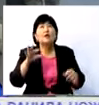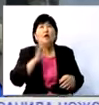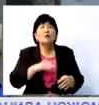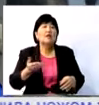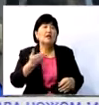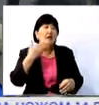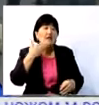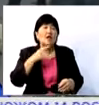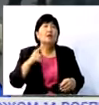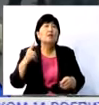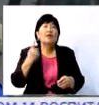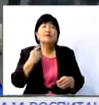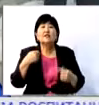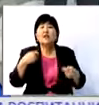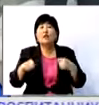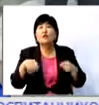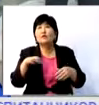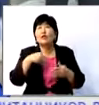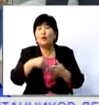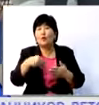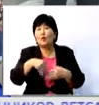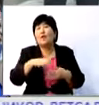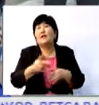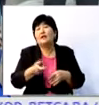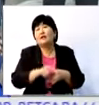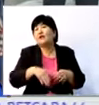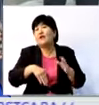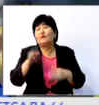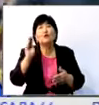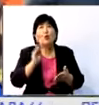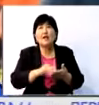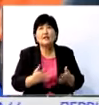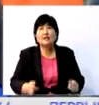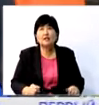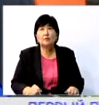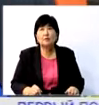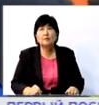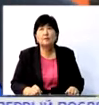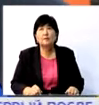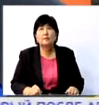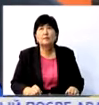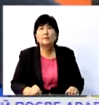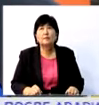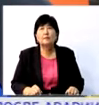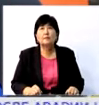пользуется наш рис. В первые же часы ярмарки все раскупили. Для нас это самая высокая оценка.